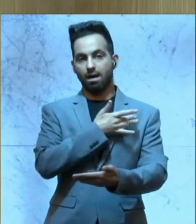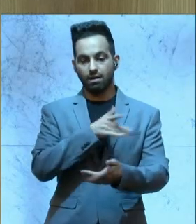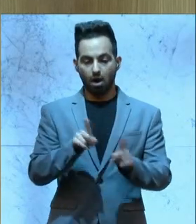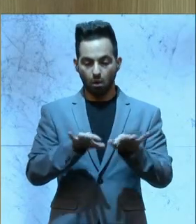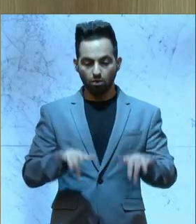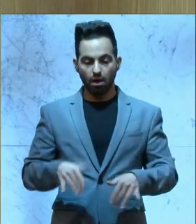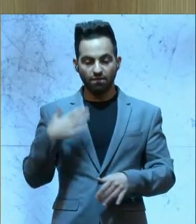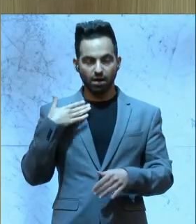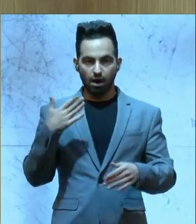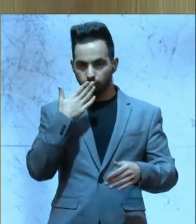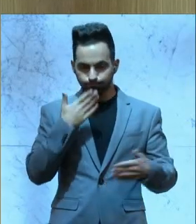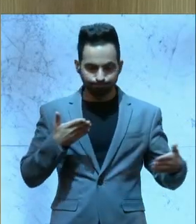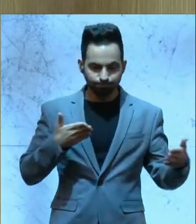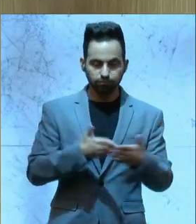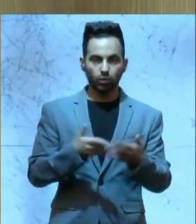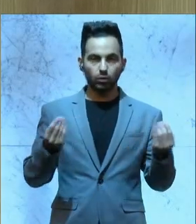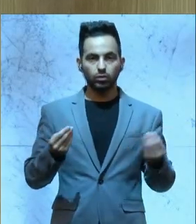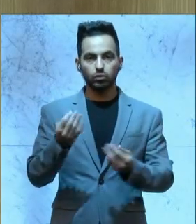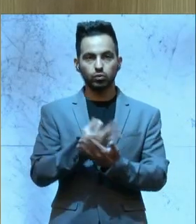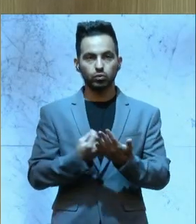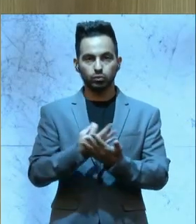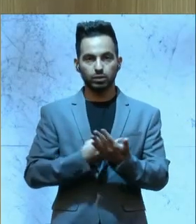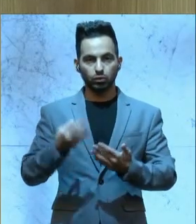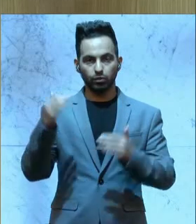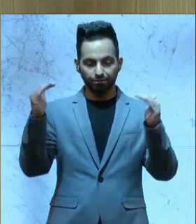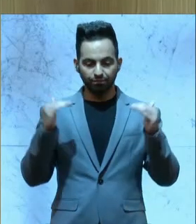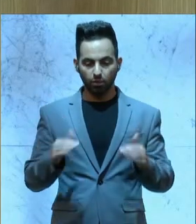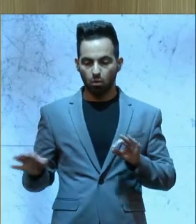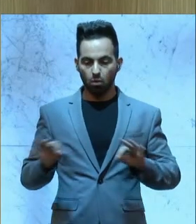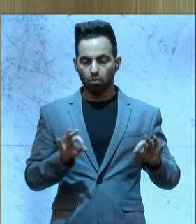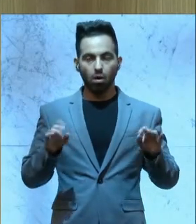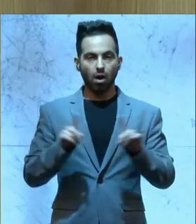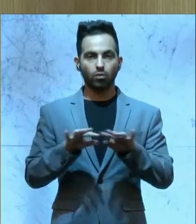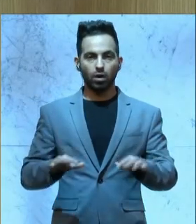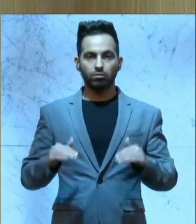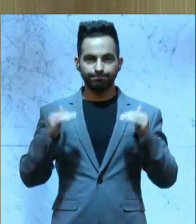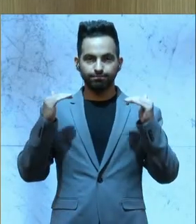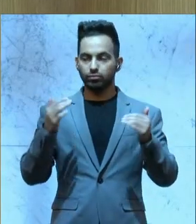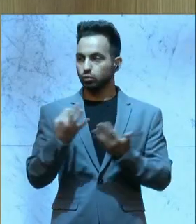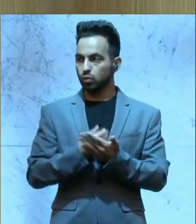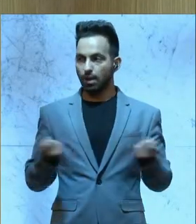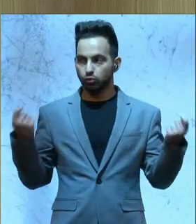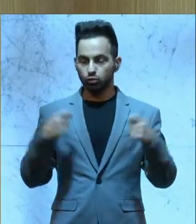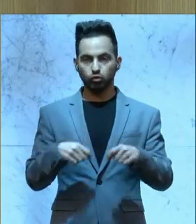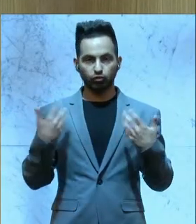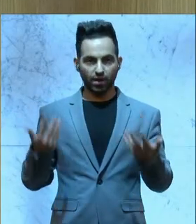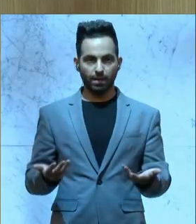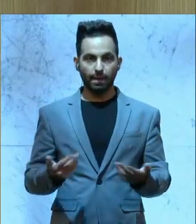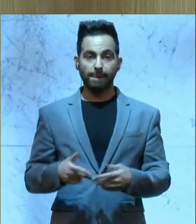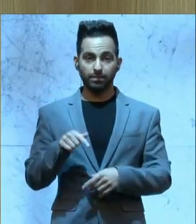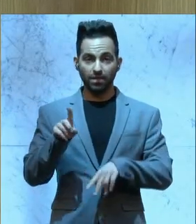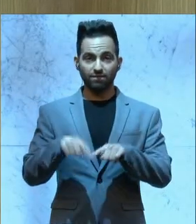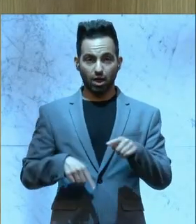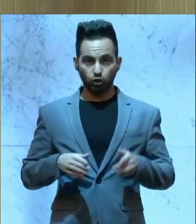oftmals daran gescheitert sind, weil sie nicht genügend Schulbildung hatten oder nicht einen hoch genug Schulabschluss. Das ist der